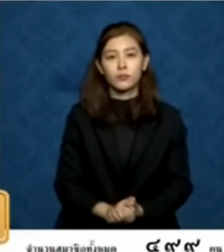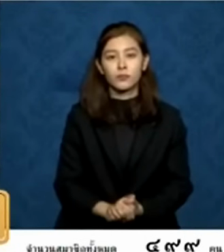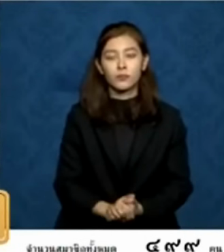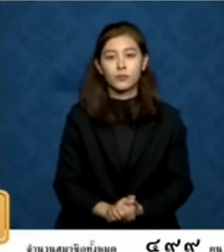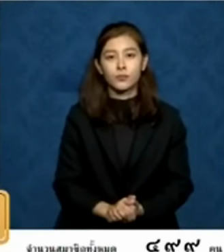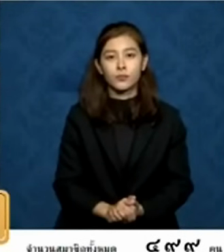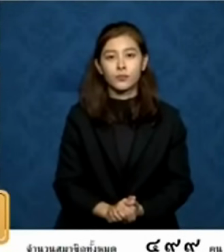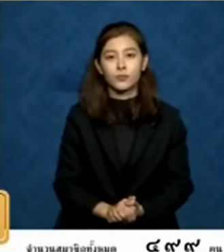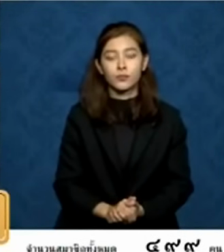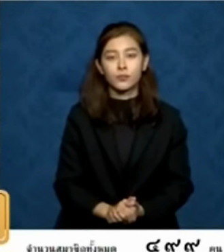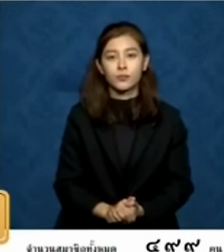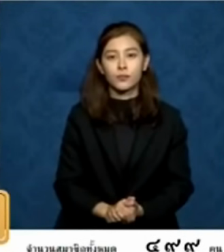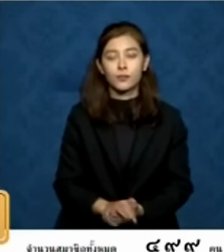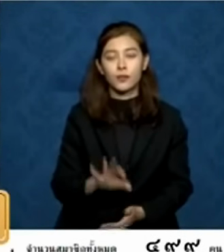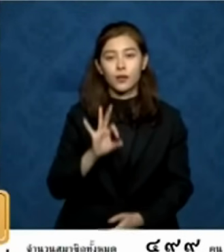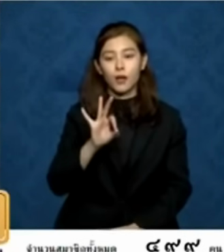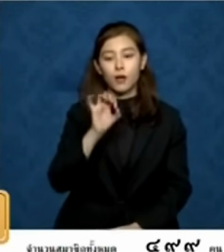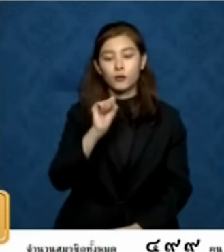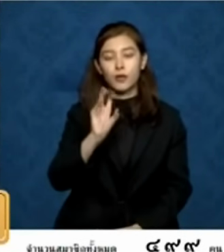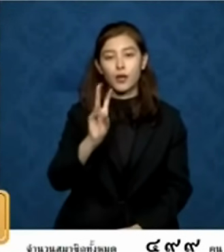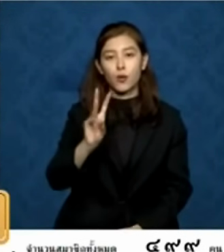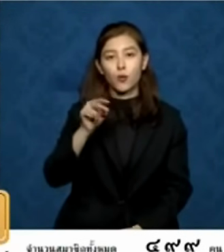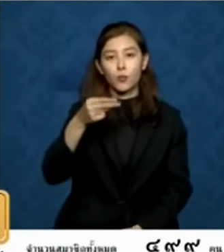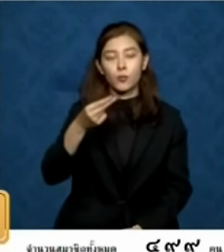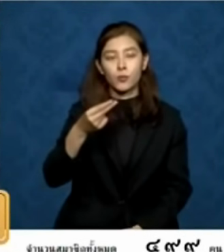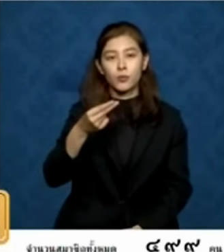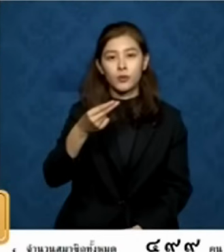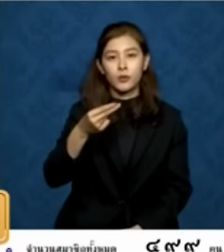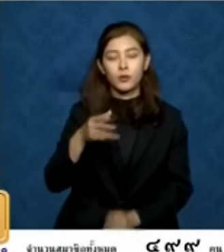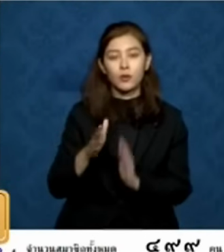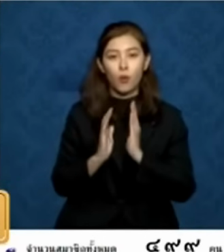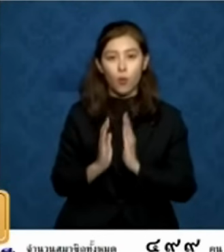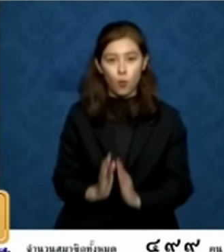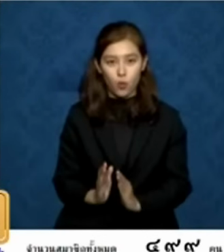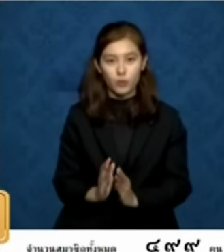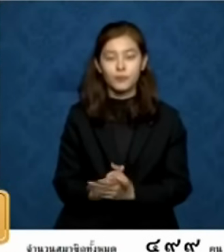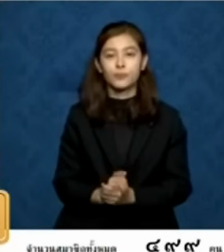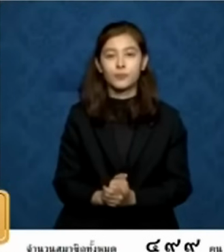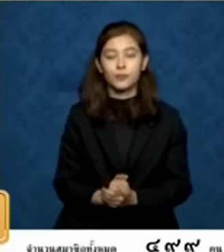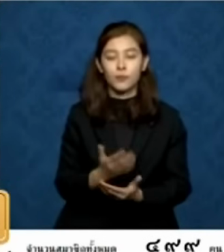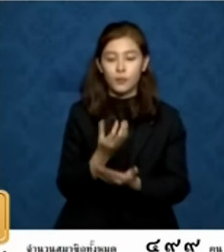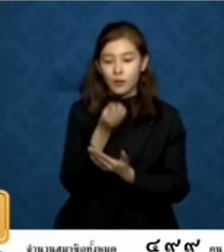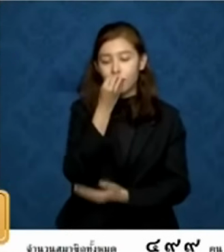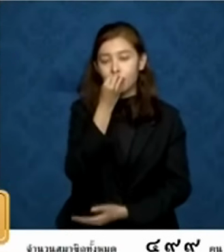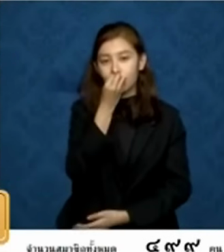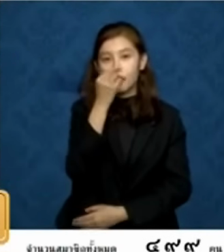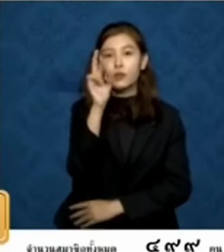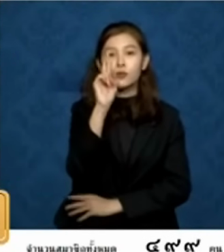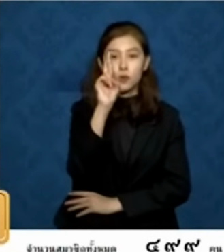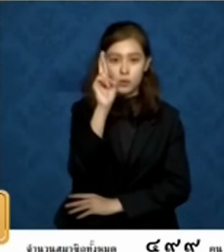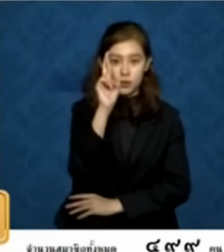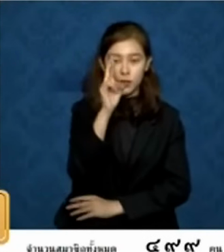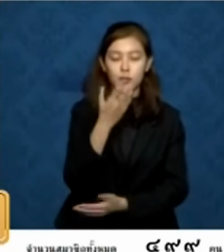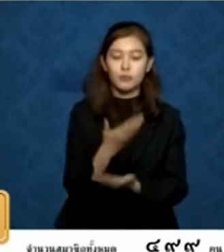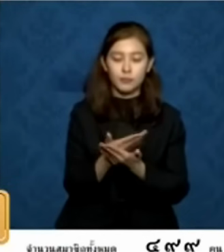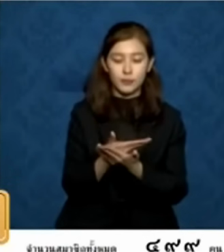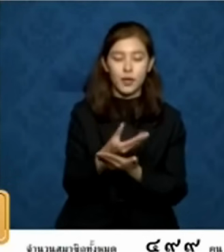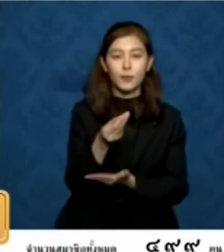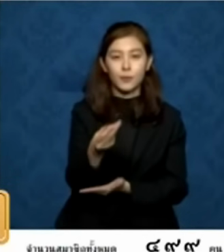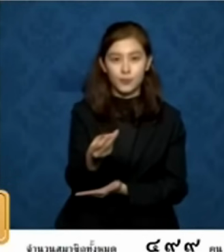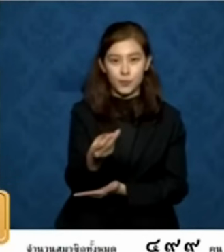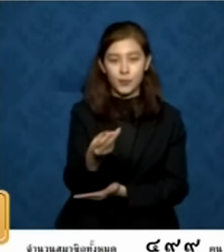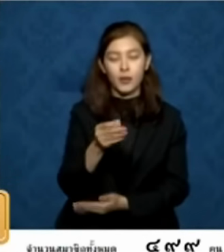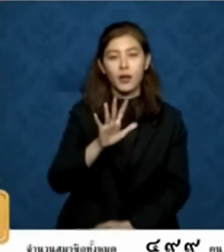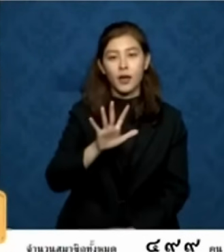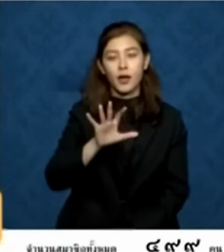ว่า960,000 ล้านคน 960,000 คนสนับสนุนอาหารกลางวันไม่น้อยกว่า